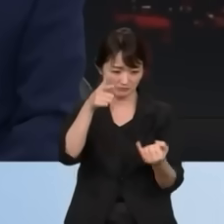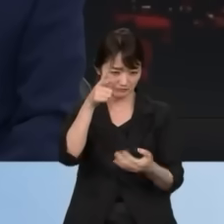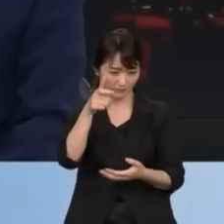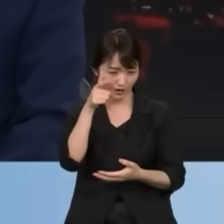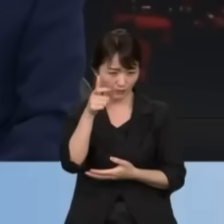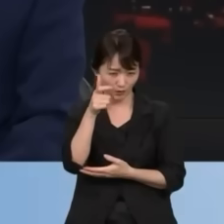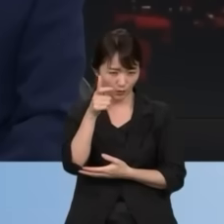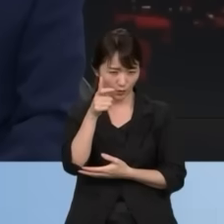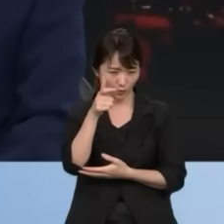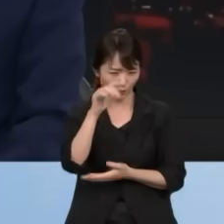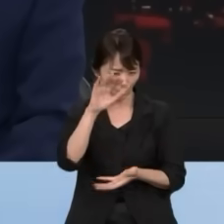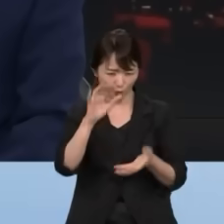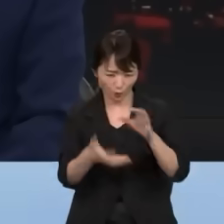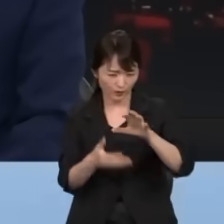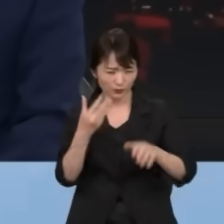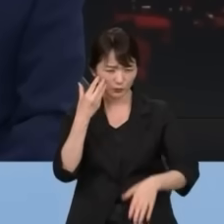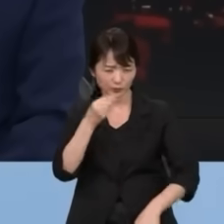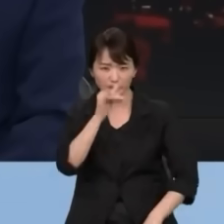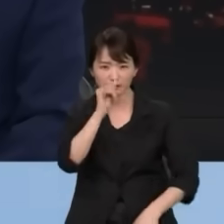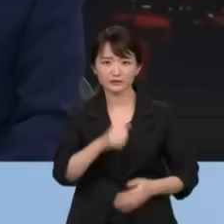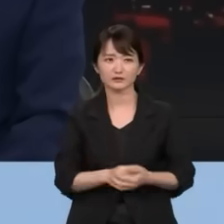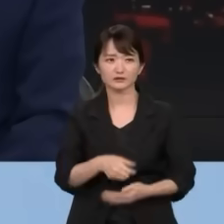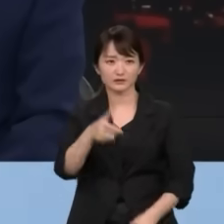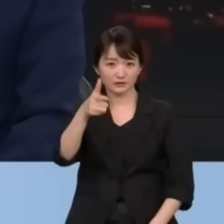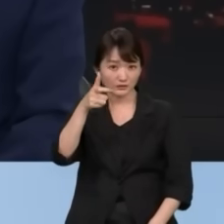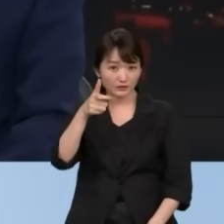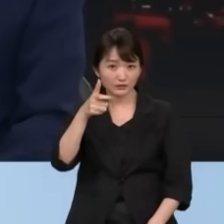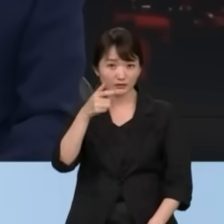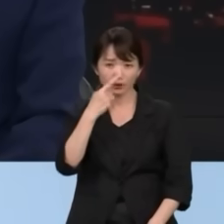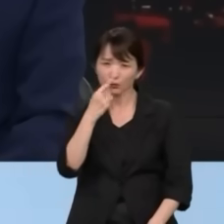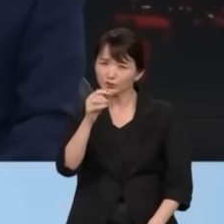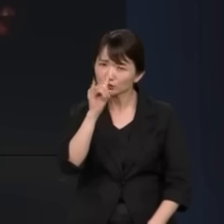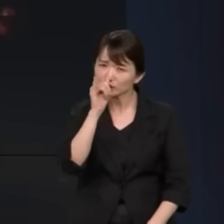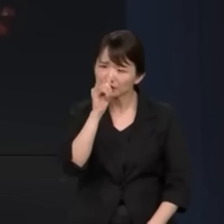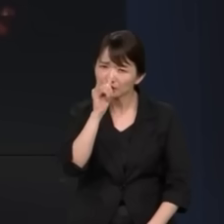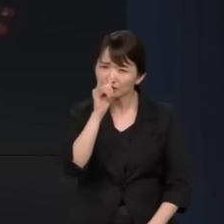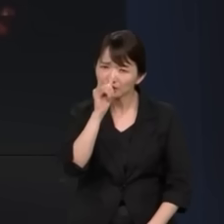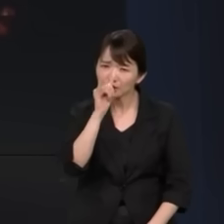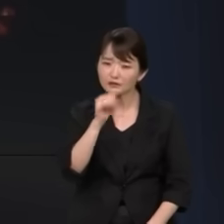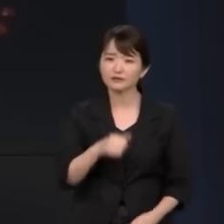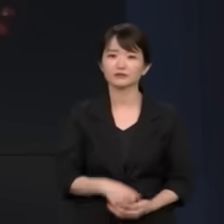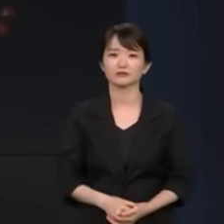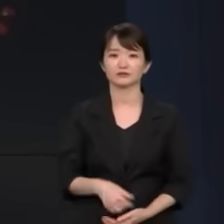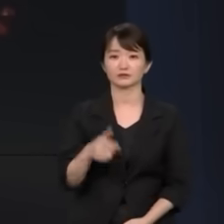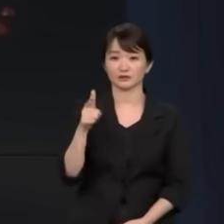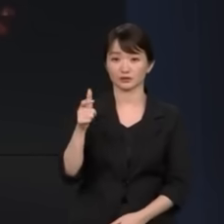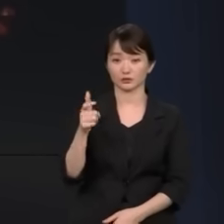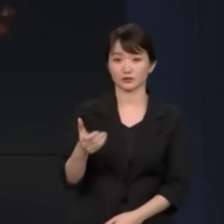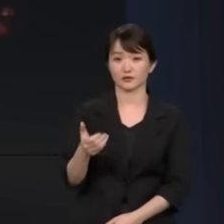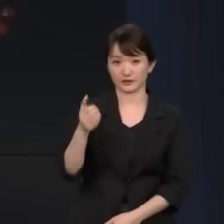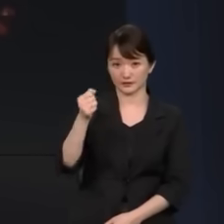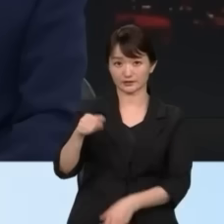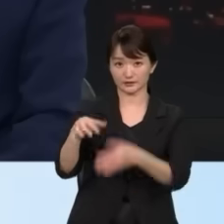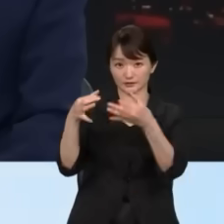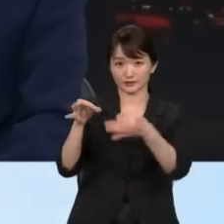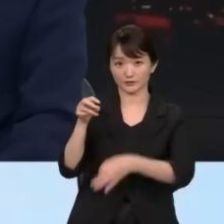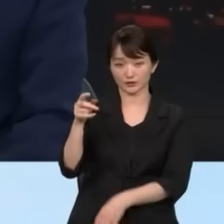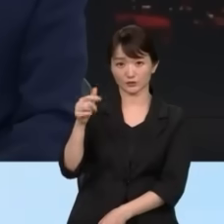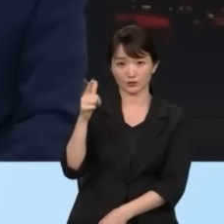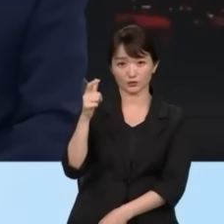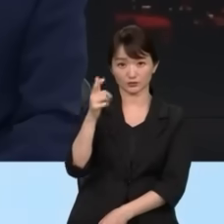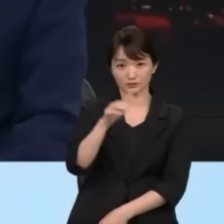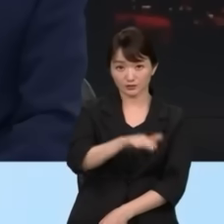사격할 때는 와 이보다 멋있을 수 있나라는 반응인데 총을 잡은 김예지 총을 내려놓은